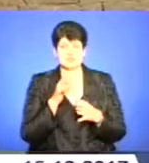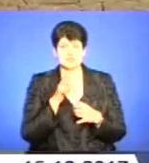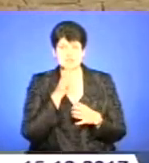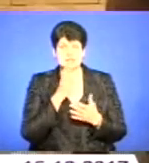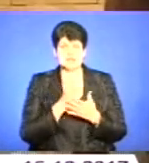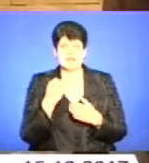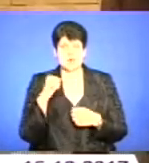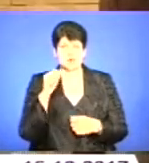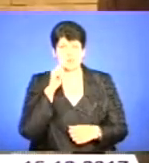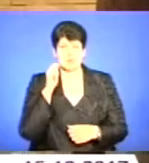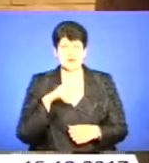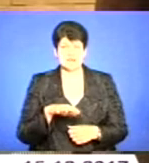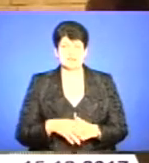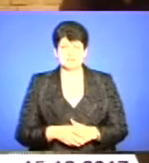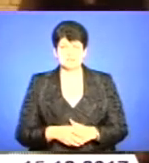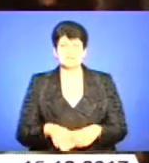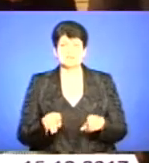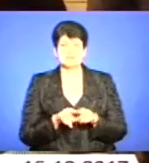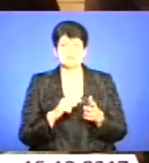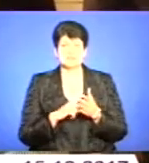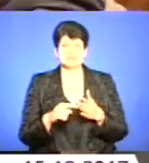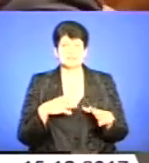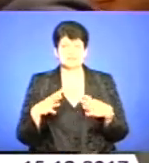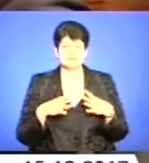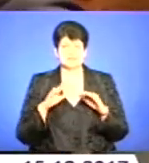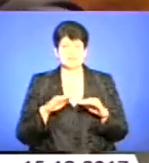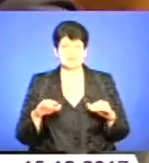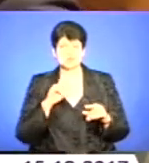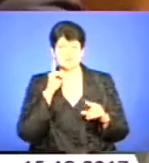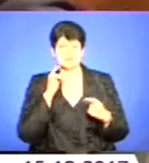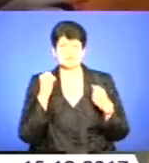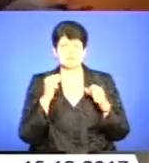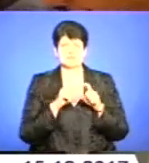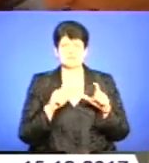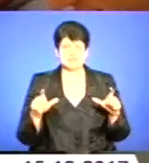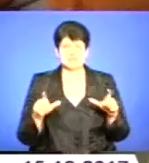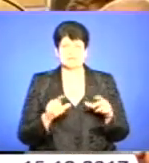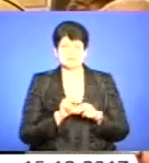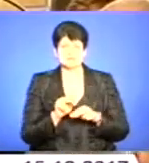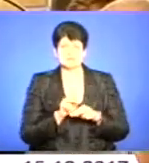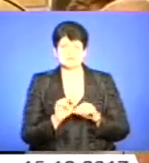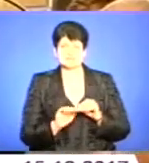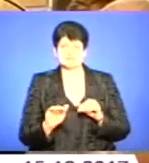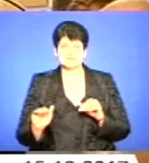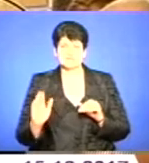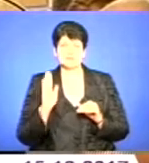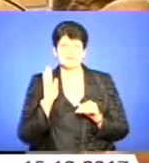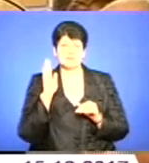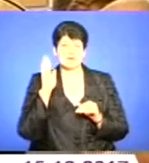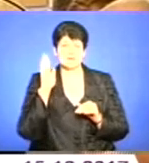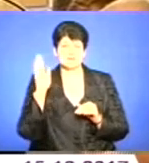рекордом України. Відзначили й тренерів дитячо-юнацьких спортивних шкіл, які змалку відточують майстерність майбутніх